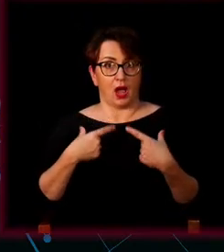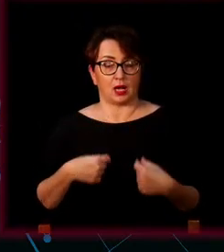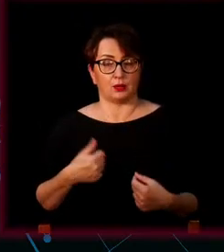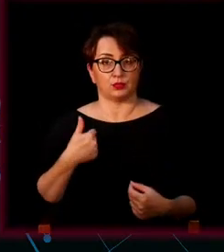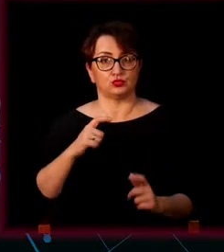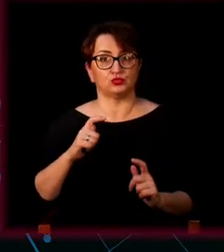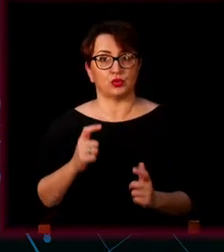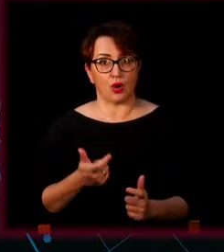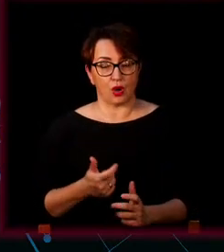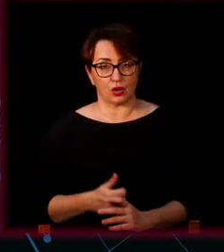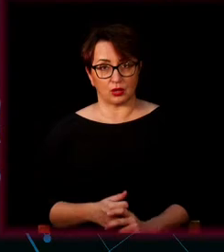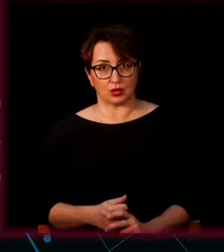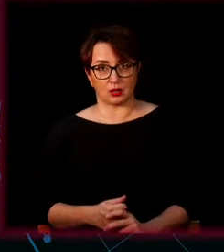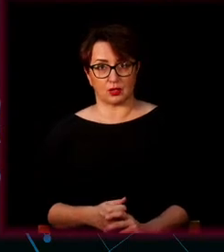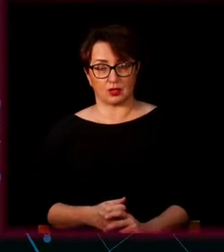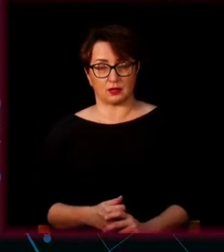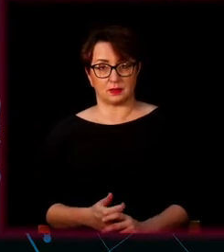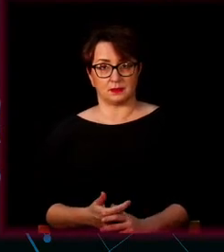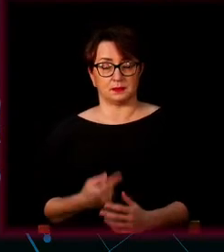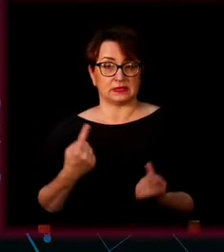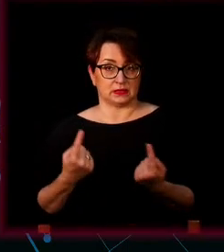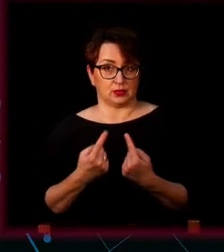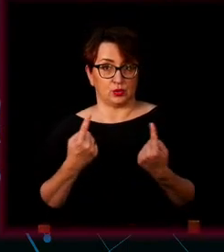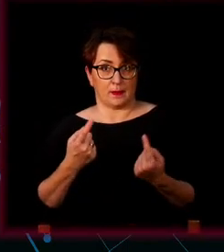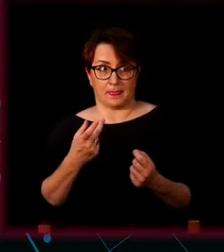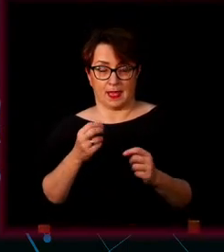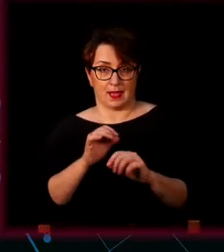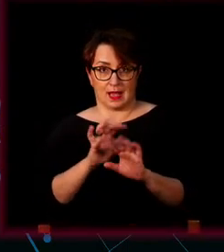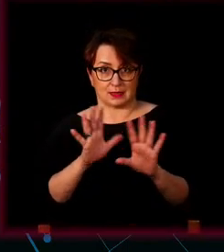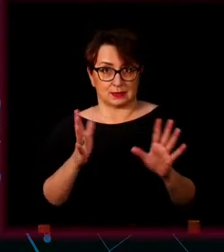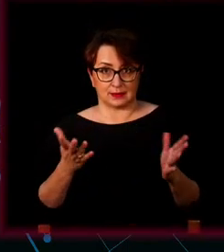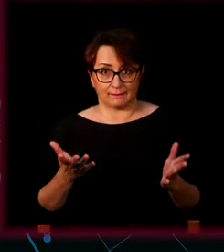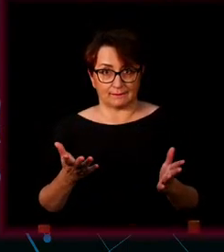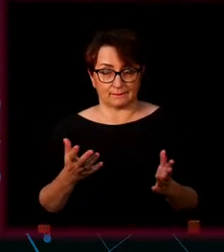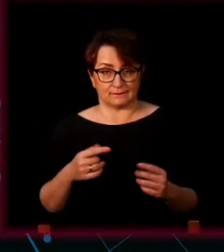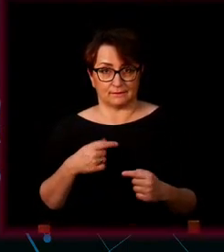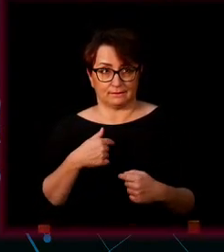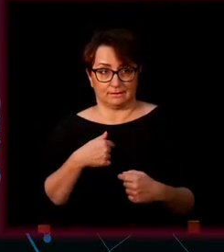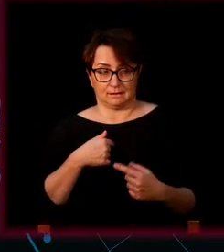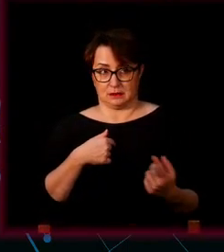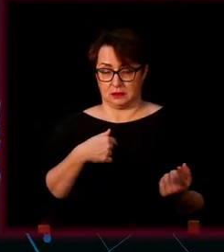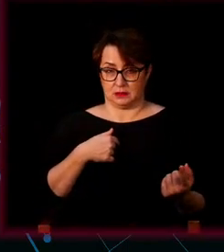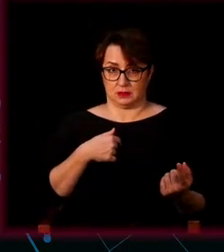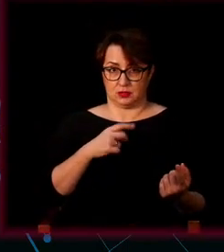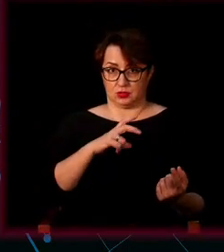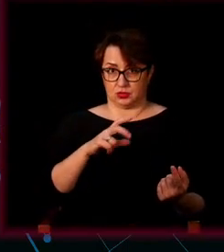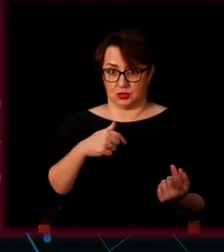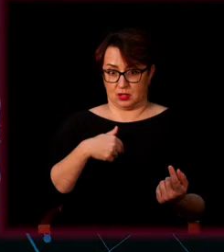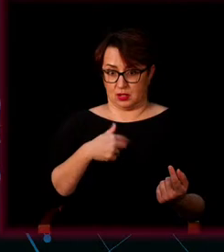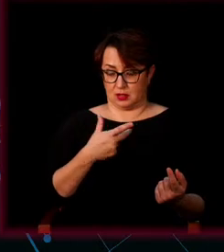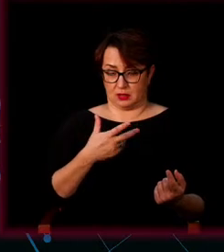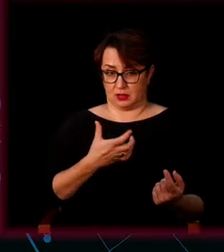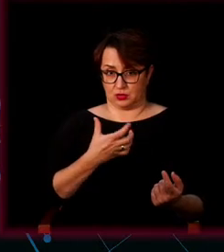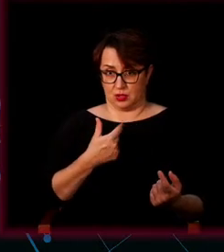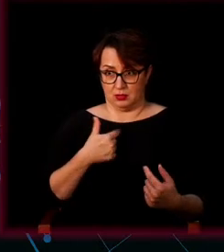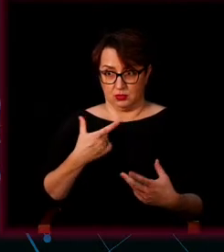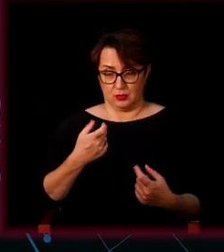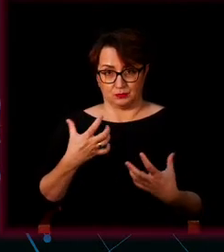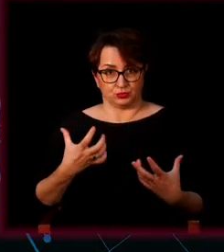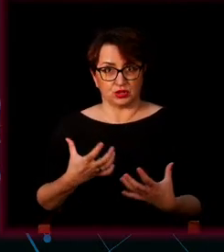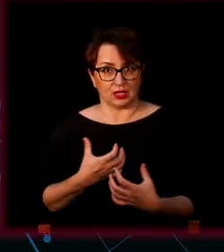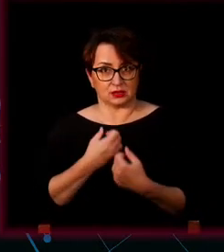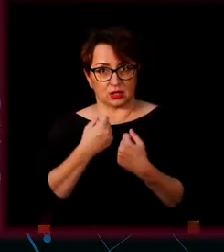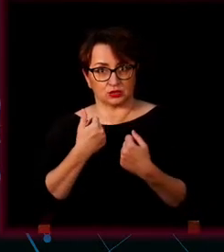się taka niejasność ze strony Genli Aya, czy on też nie jest w pewnym sensie przestraszony tą